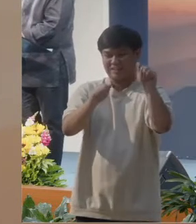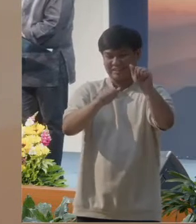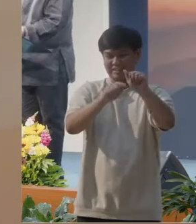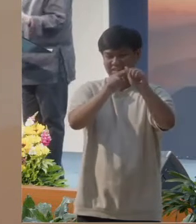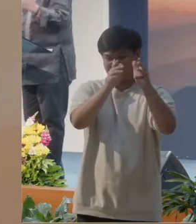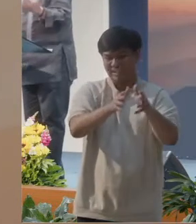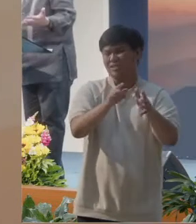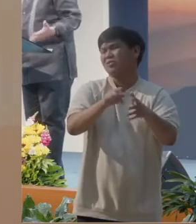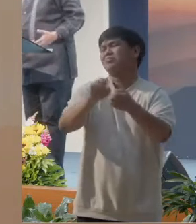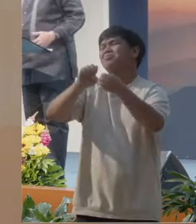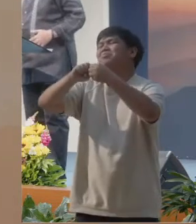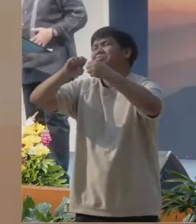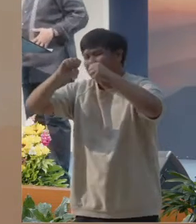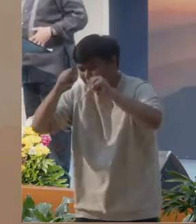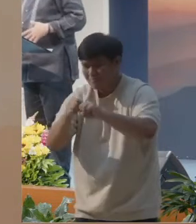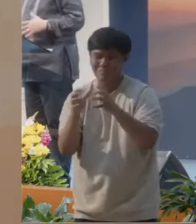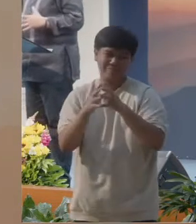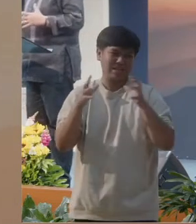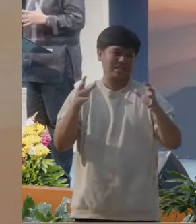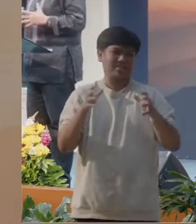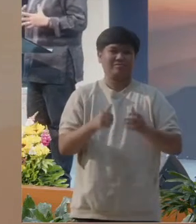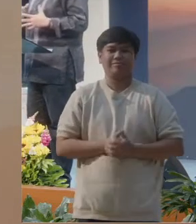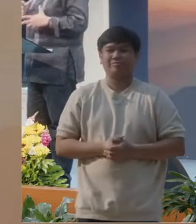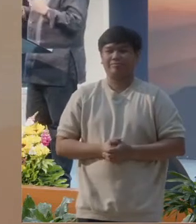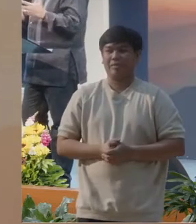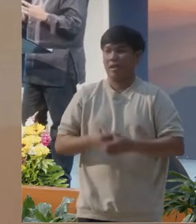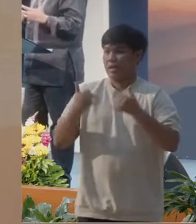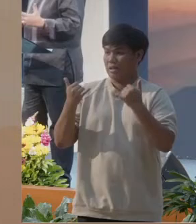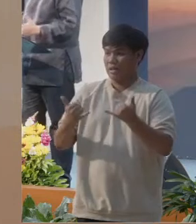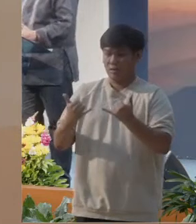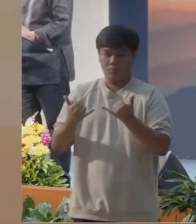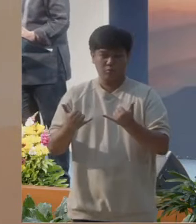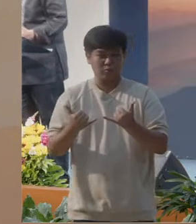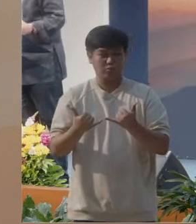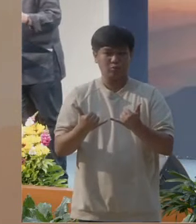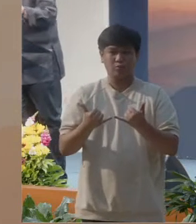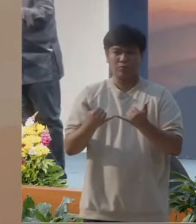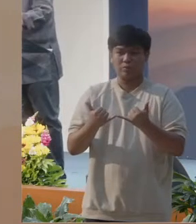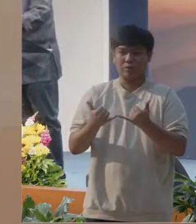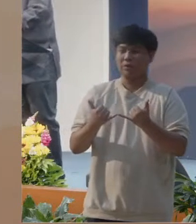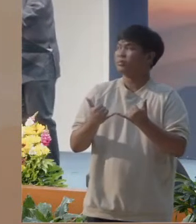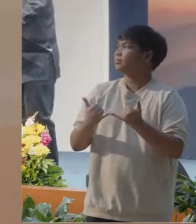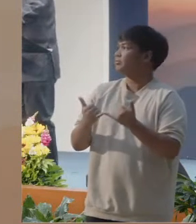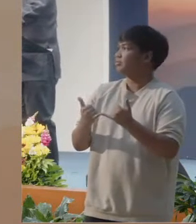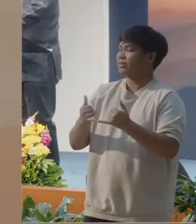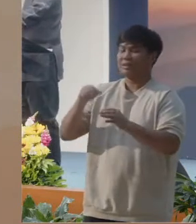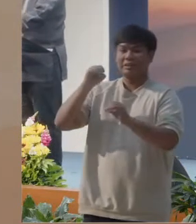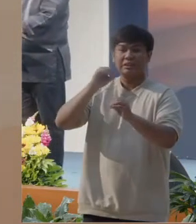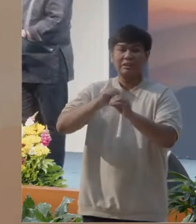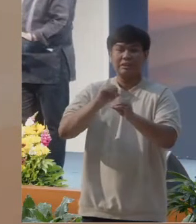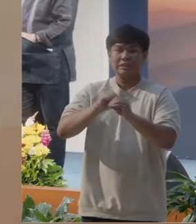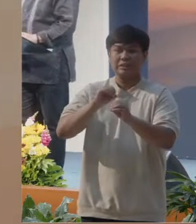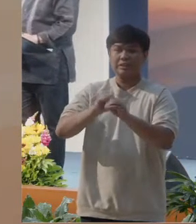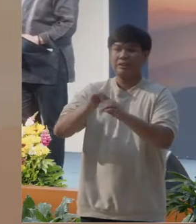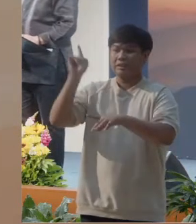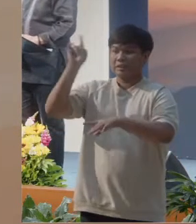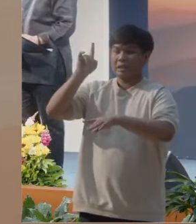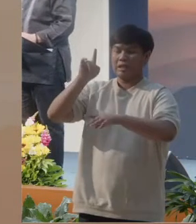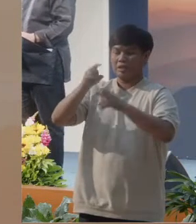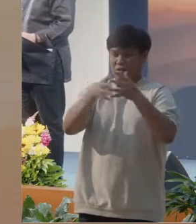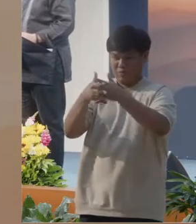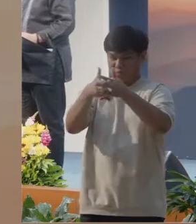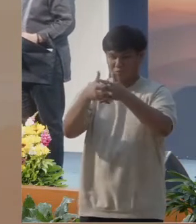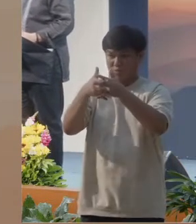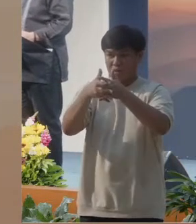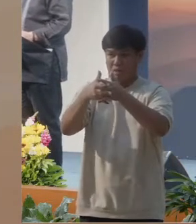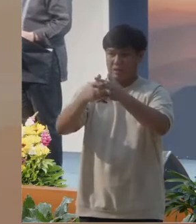pong kadalasan na sinasabi ng ating mga nasa kanluran ay yung